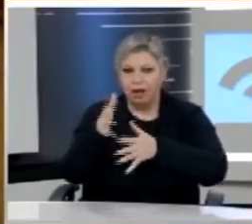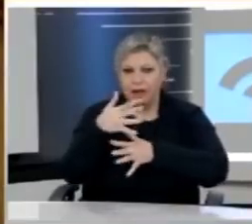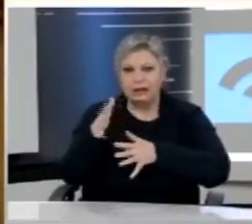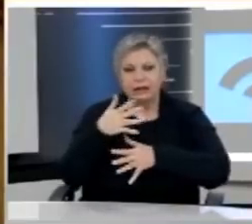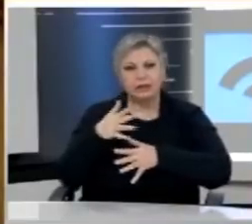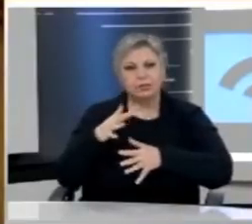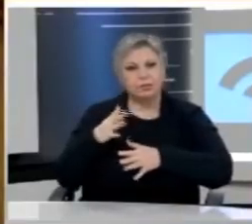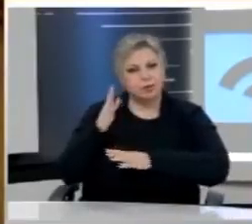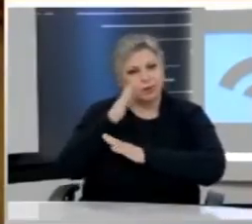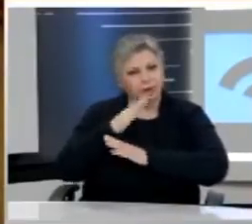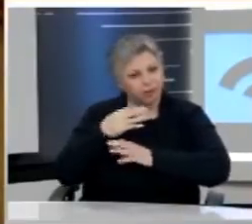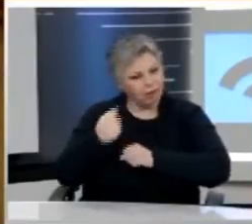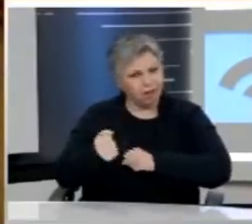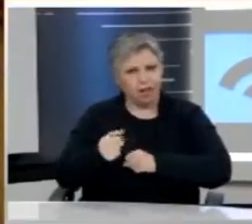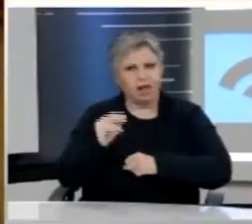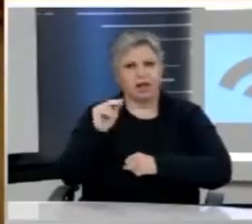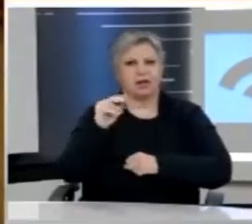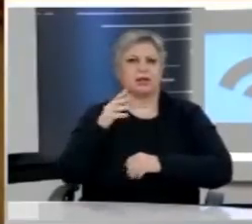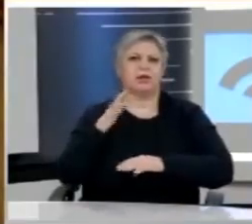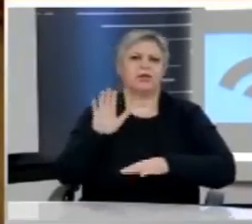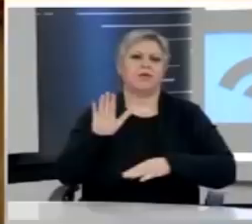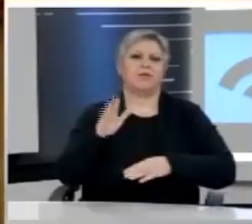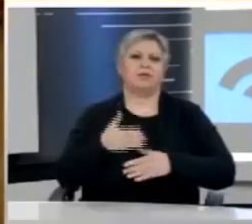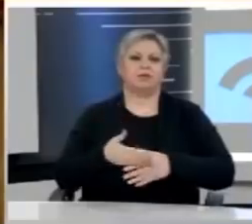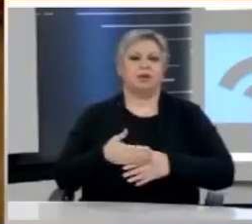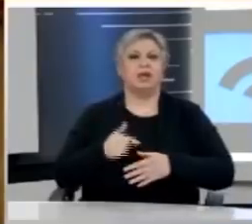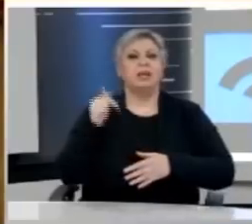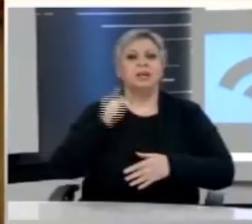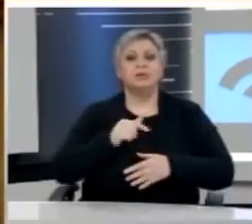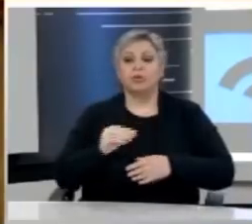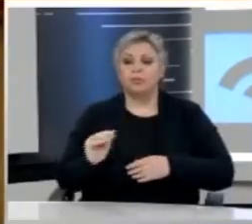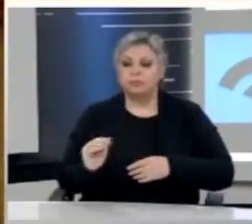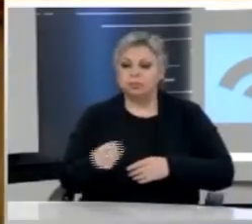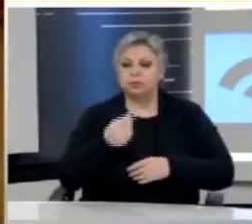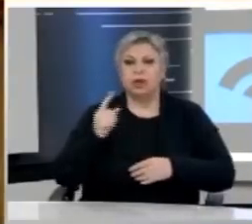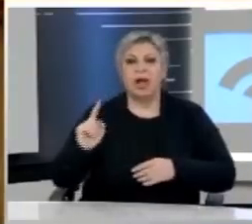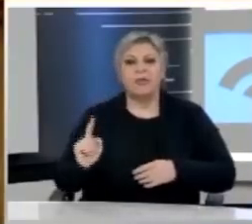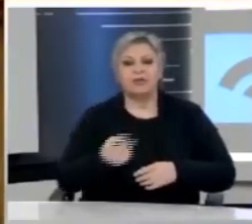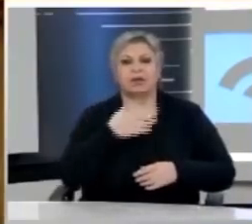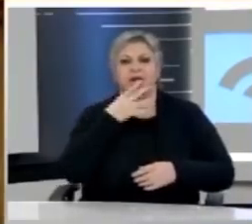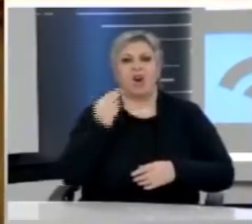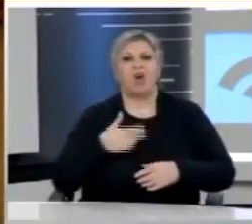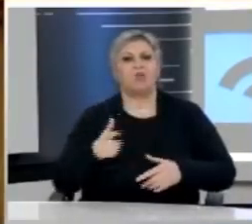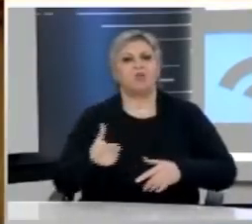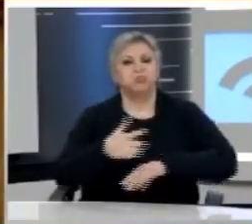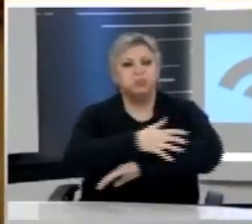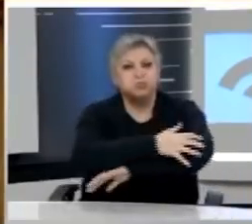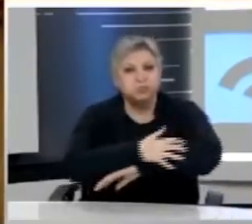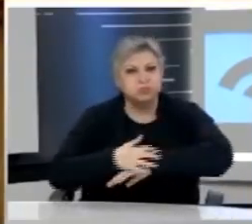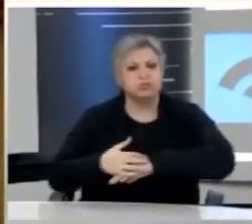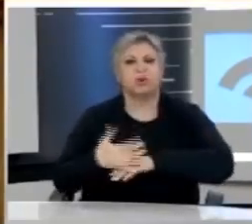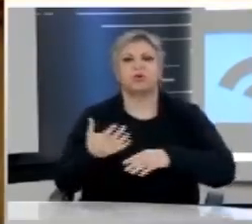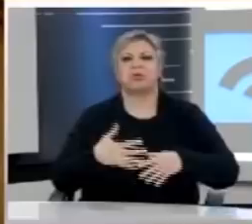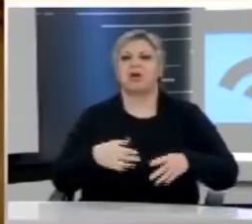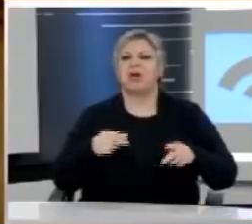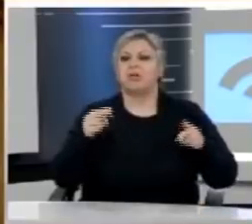θέσεων βρήκαν έδαφος πρόσφορο εξαιτίας και της ανέχειας, της φτώχειας, της ανεργίας,